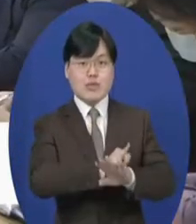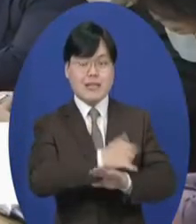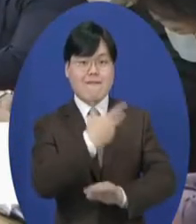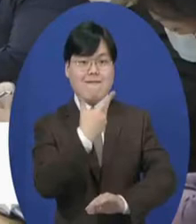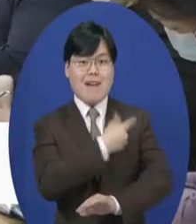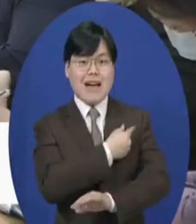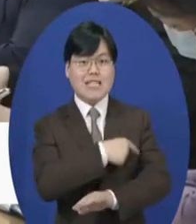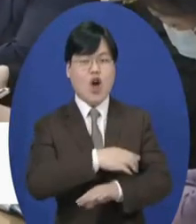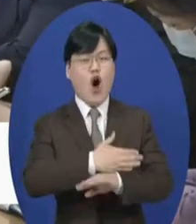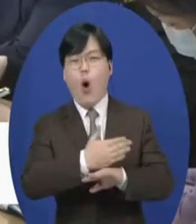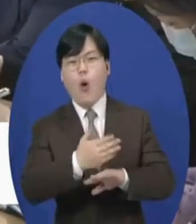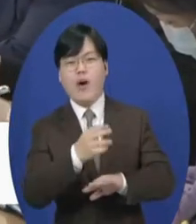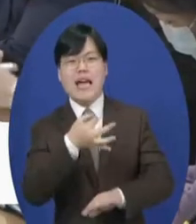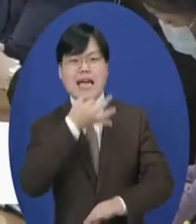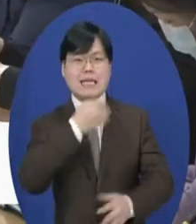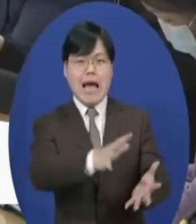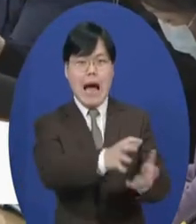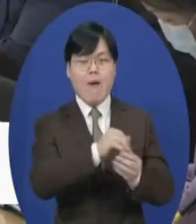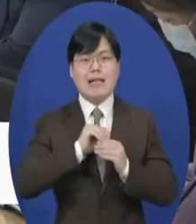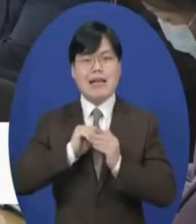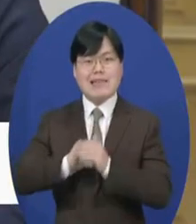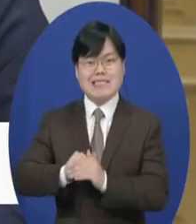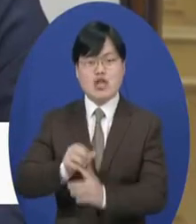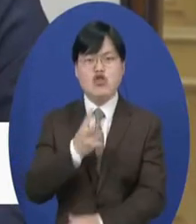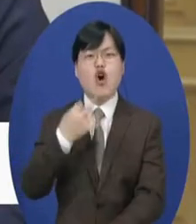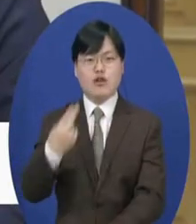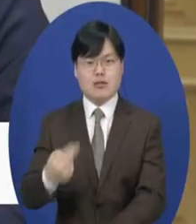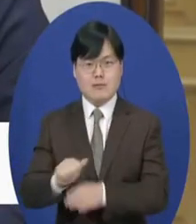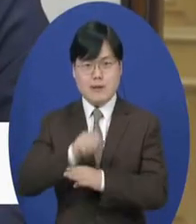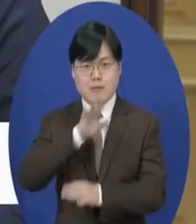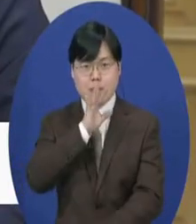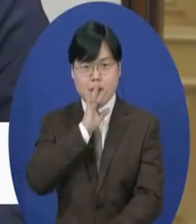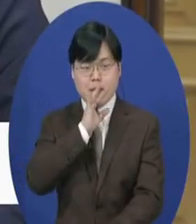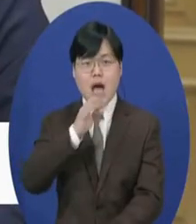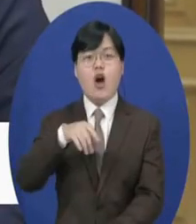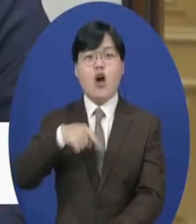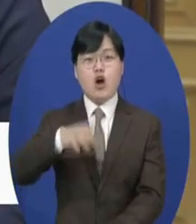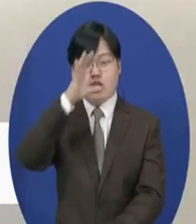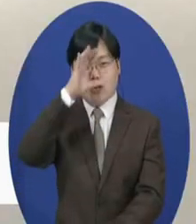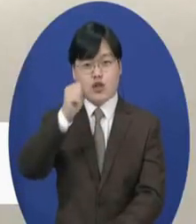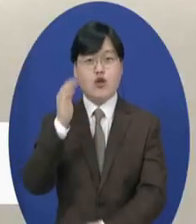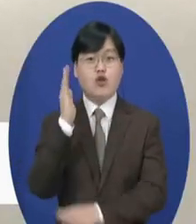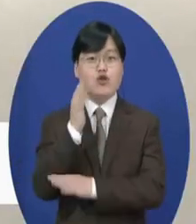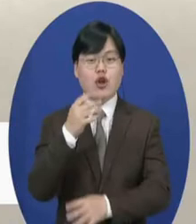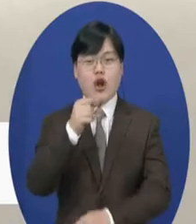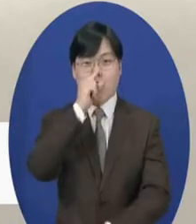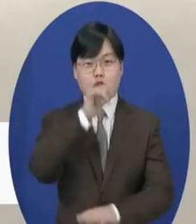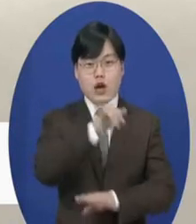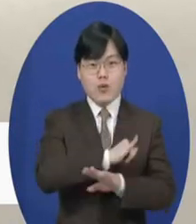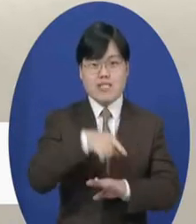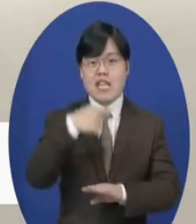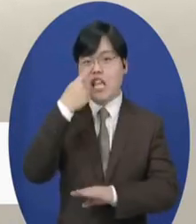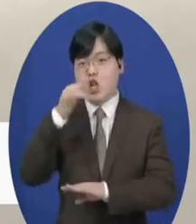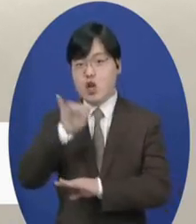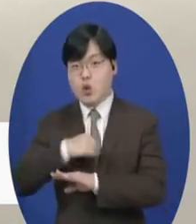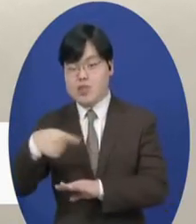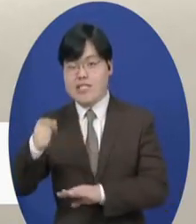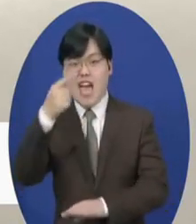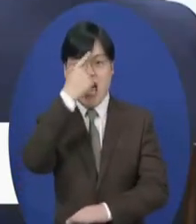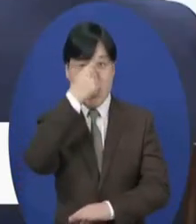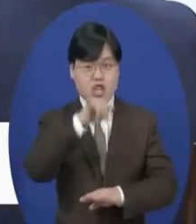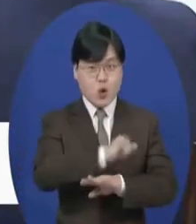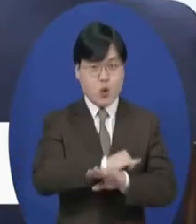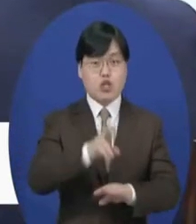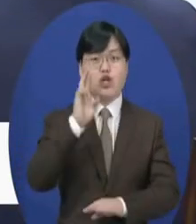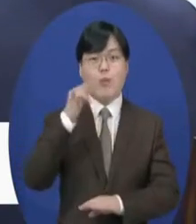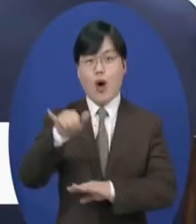вакциныг цаг алдалгүй татан авч нөөцлөх шаардлагатай байгааг онцоллоо. Ерөнхий сайд мөн өдөр Оросын албаны улс, бүгд найрамдах дулс, бүгд найрамдах энтхэг